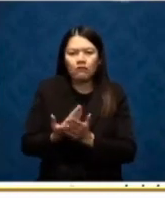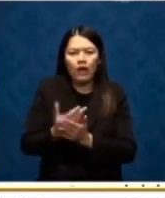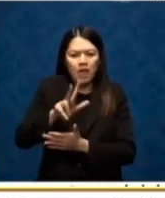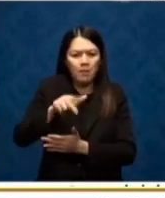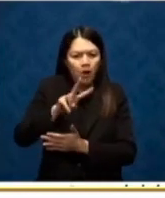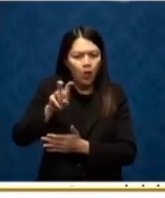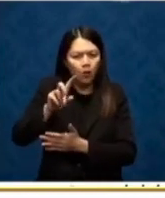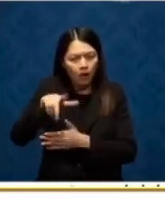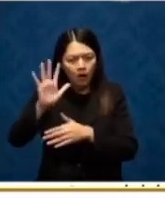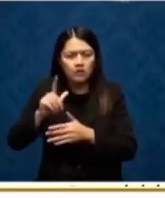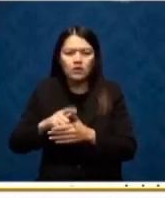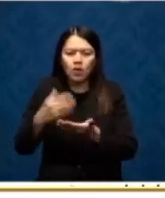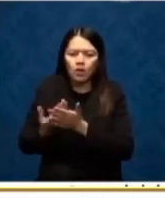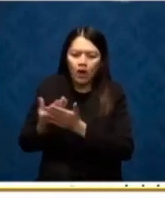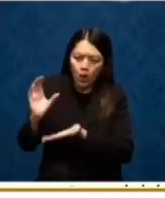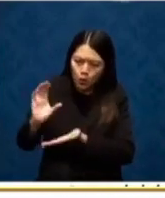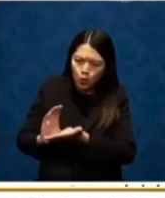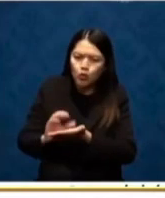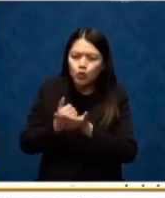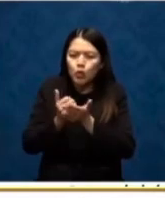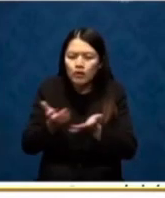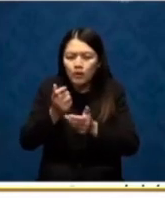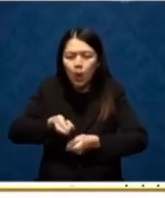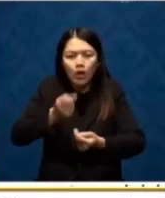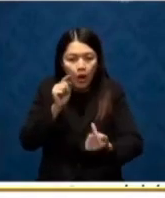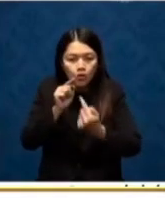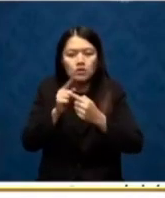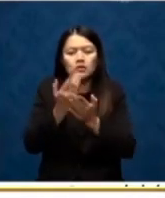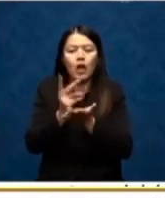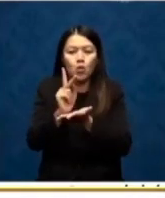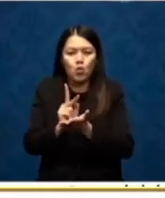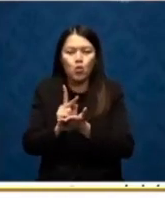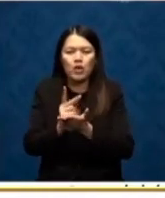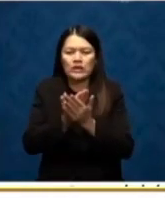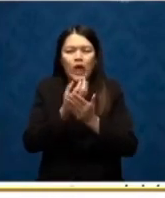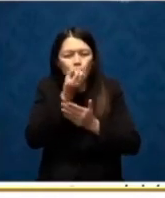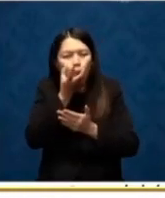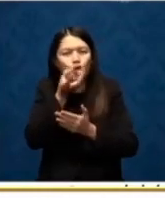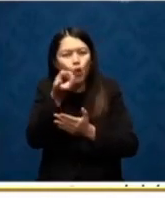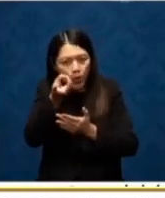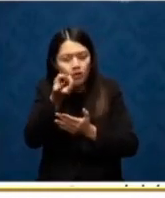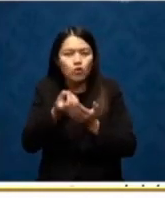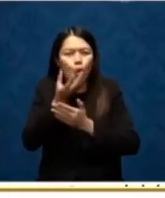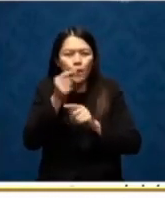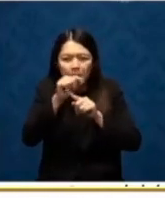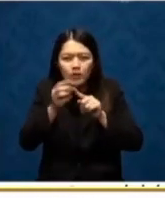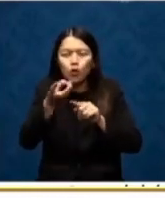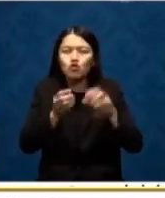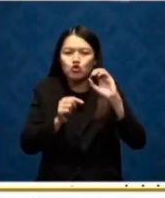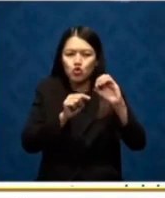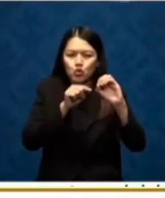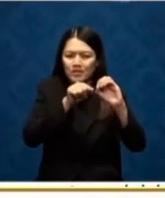3,200 กว่าร้ USSจะเป็กองทุนเพื่ทจะให้เกิก riresARYกู้ได้ในอัราดกเบี้ที่ตร่ตร่adoreอ 0